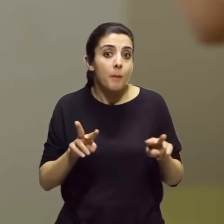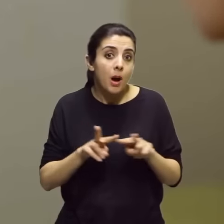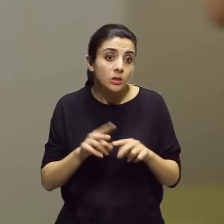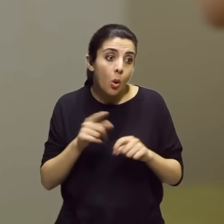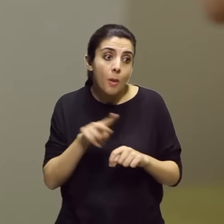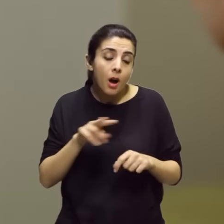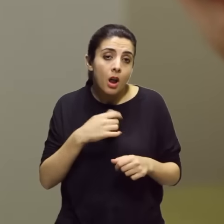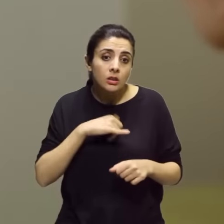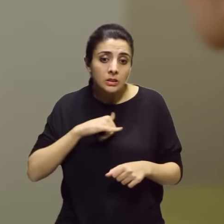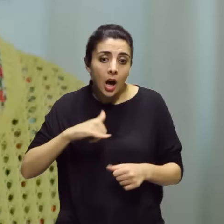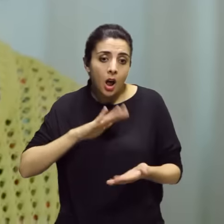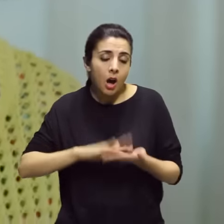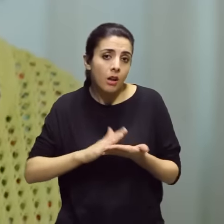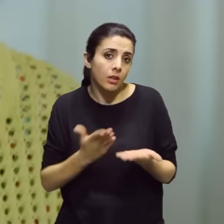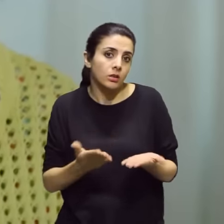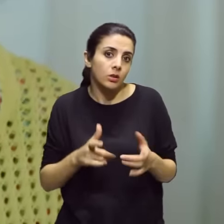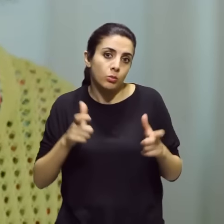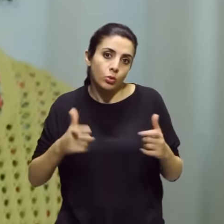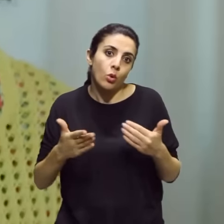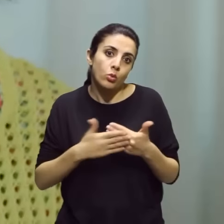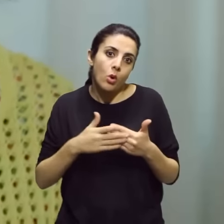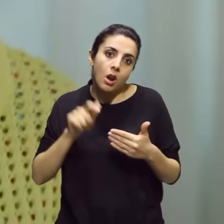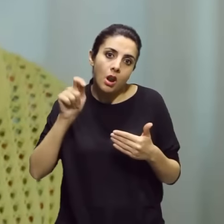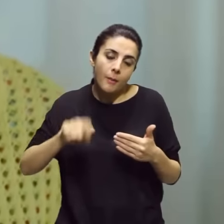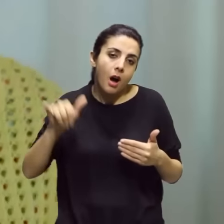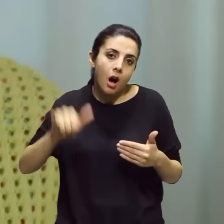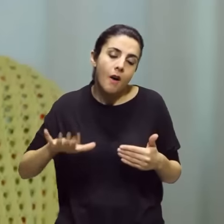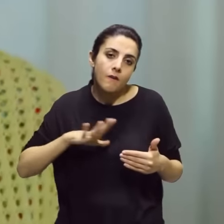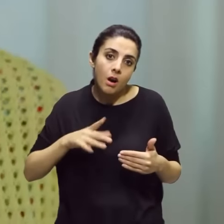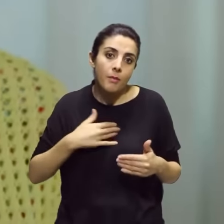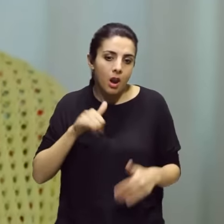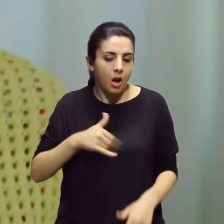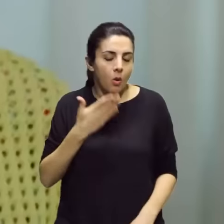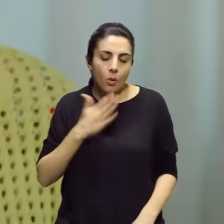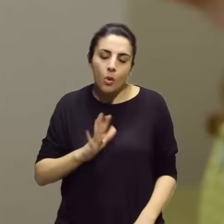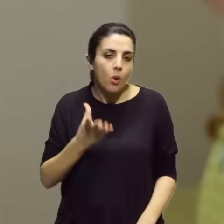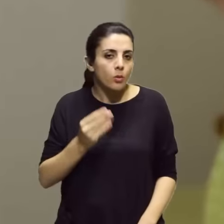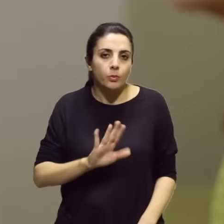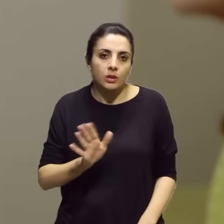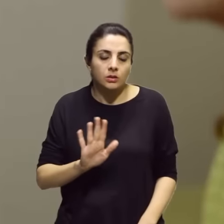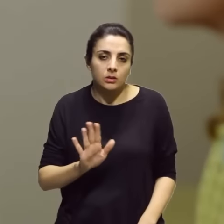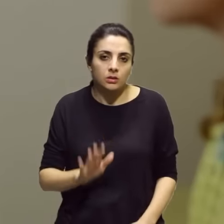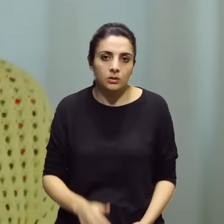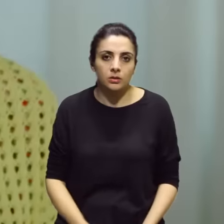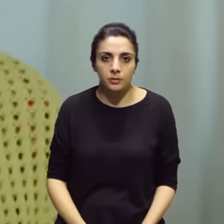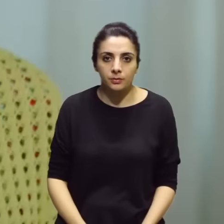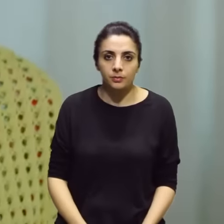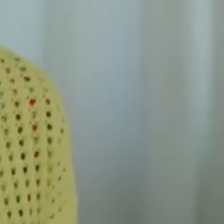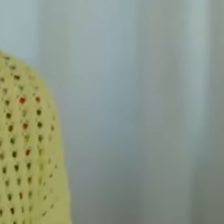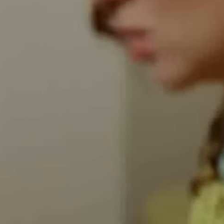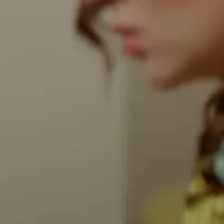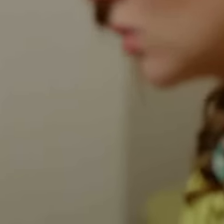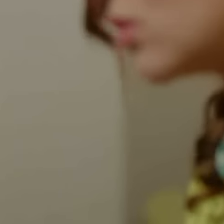Ömer'in yakın arkadaşı yani. Burada düğününü yapmak onun hakkı. Benim böyle bir şey hakkım yok. Olmaz. Kaş kaldırdı, baş